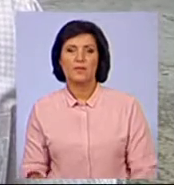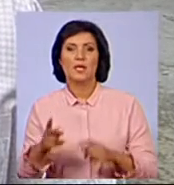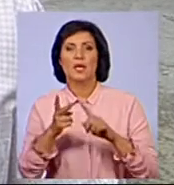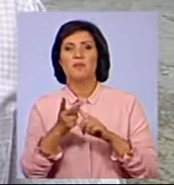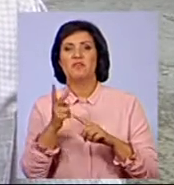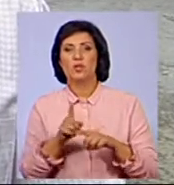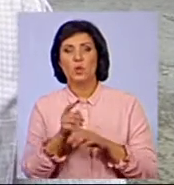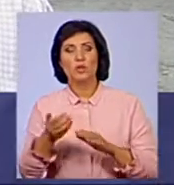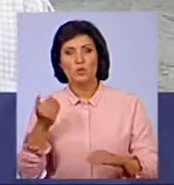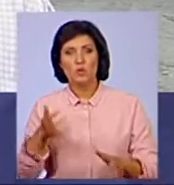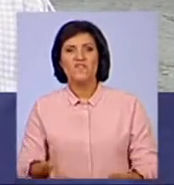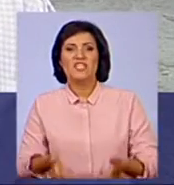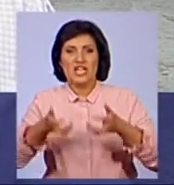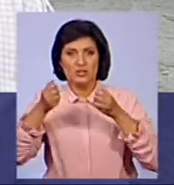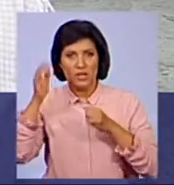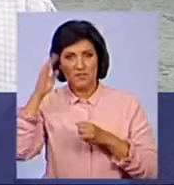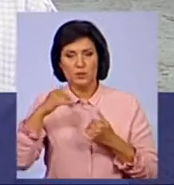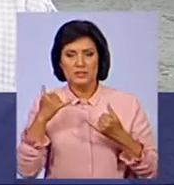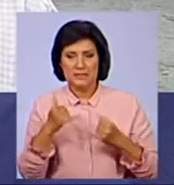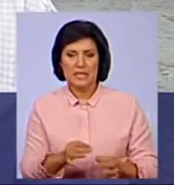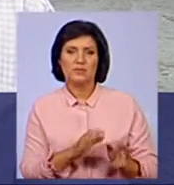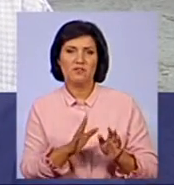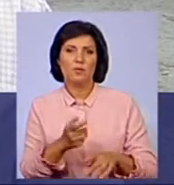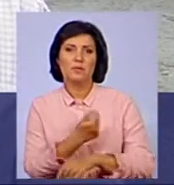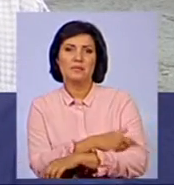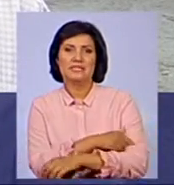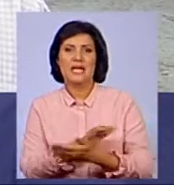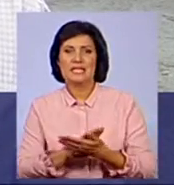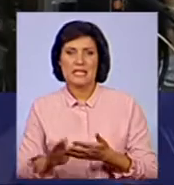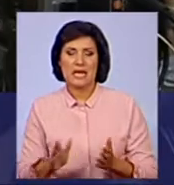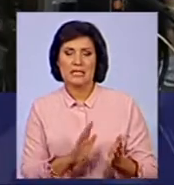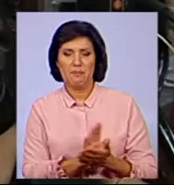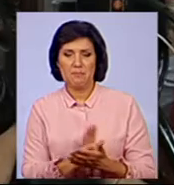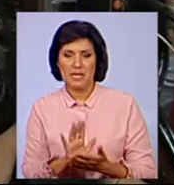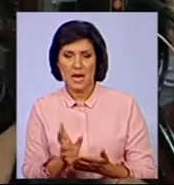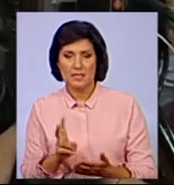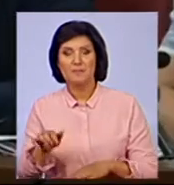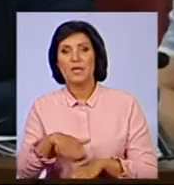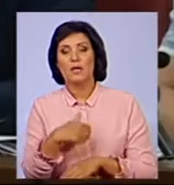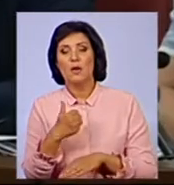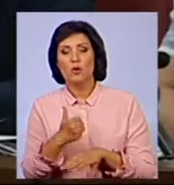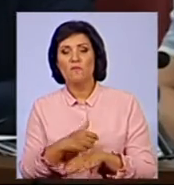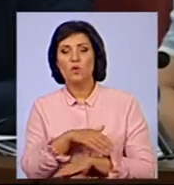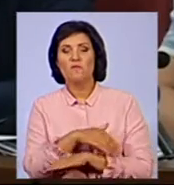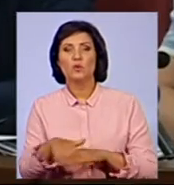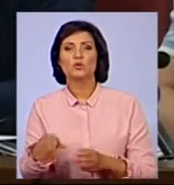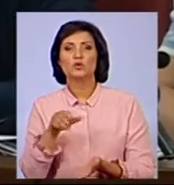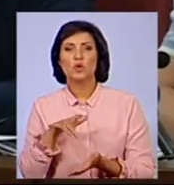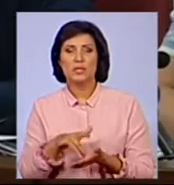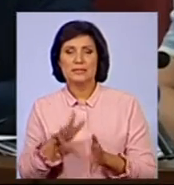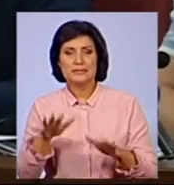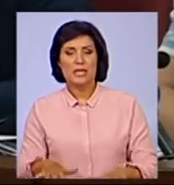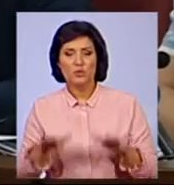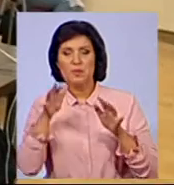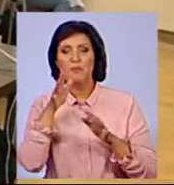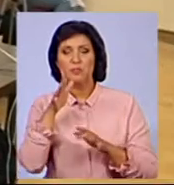Півтори години тому відкачали воду, зараз проводимо санітарне прибирання. Головну вулицю столиці затопило, бо під час